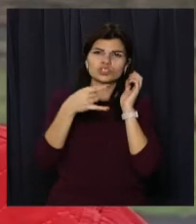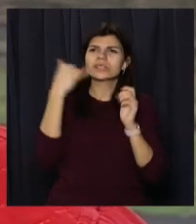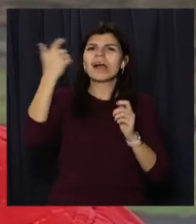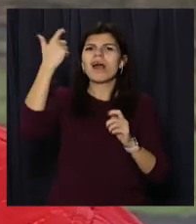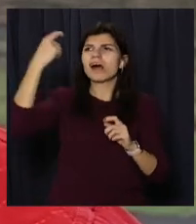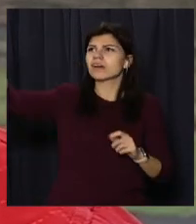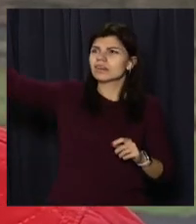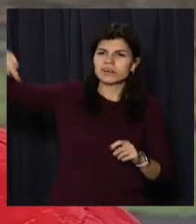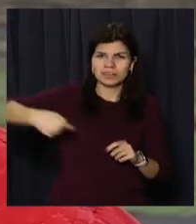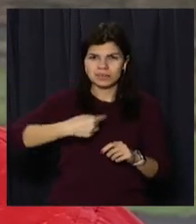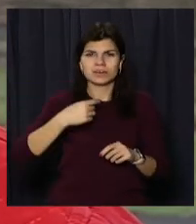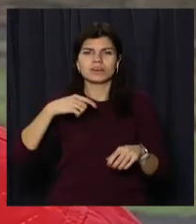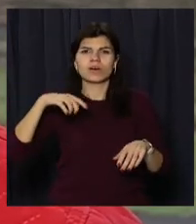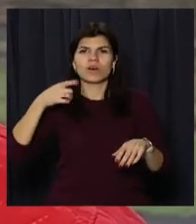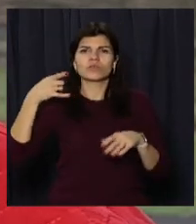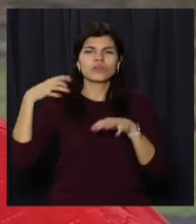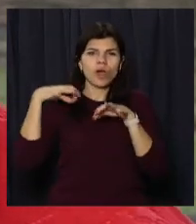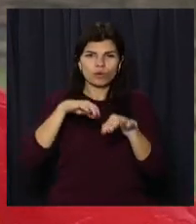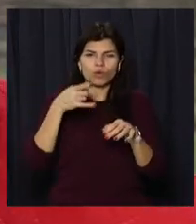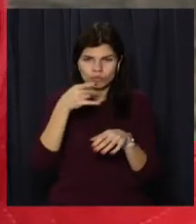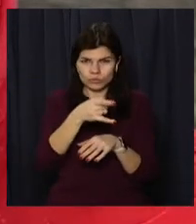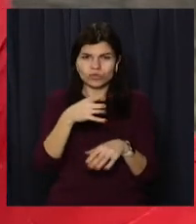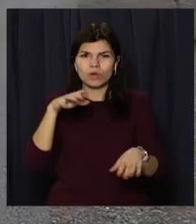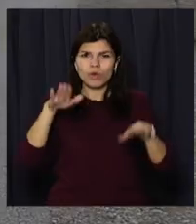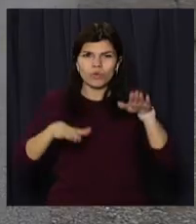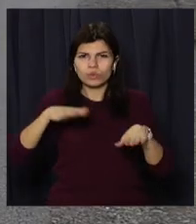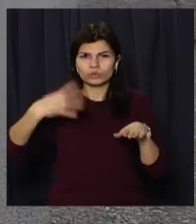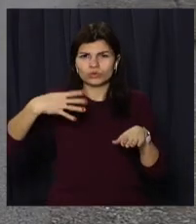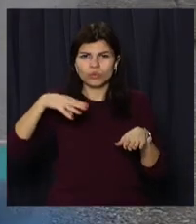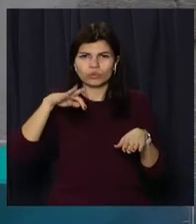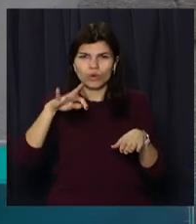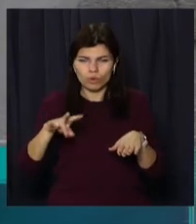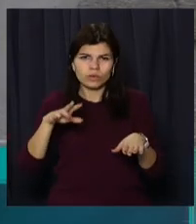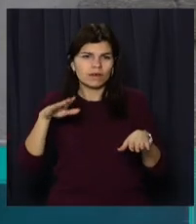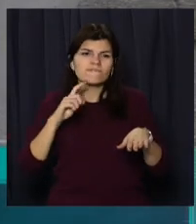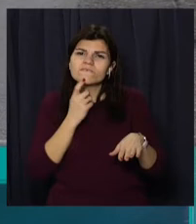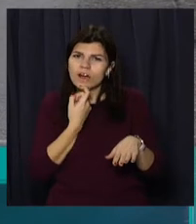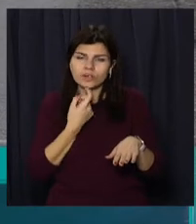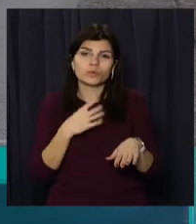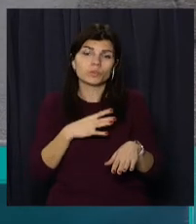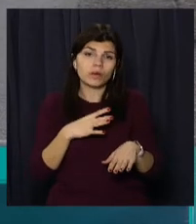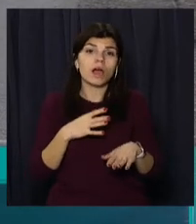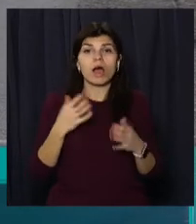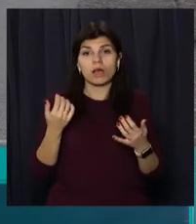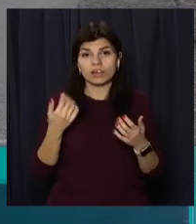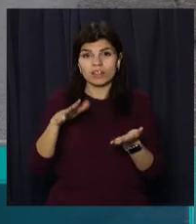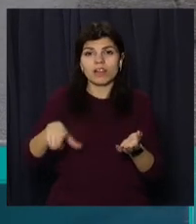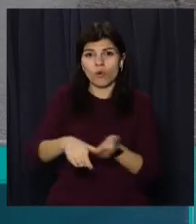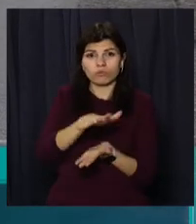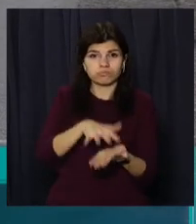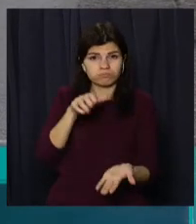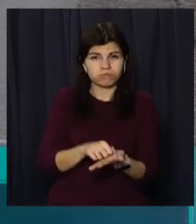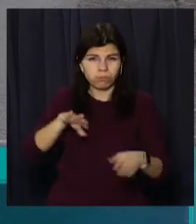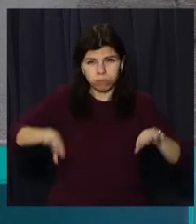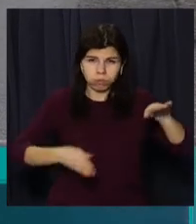дорогу відремонтували, зробили хорошу дорогу. Ми довольні. Нове життя відкрилося для цих населених пунктів, тому що тут